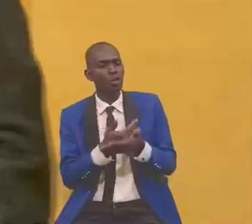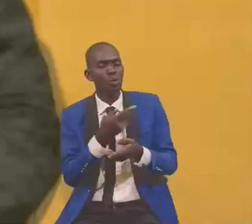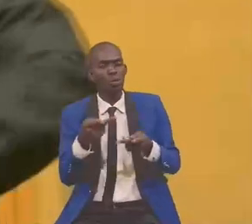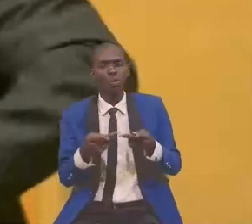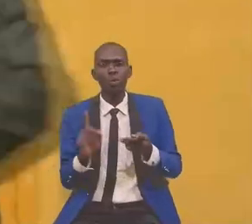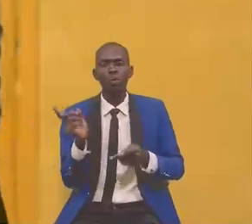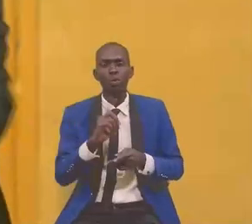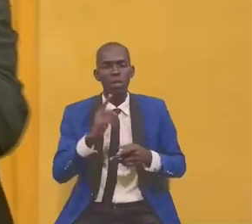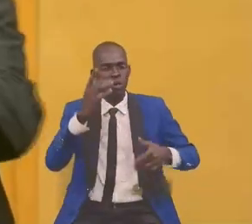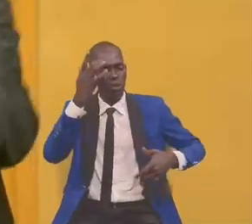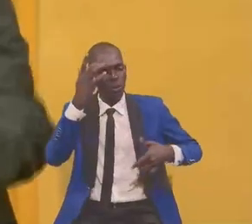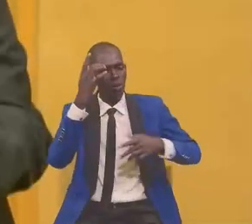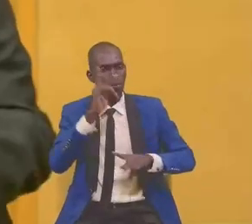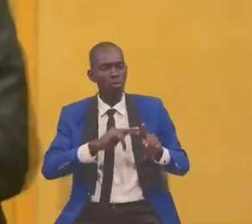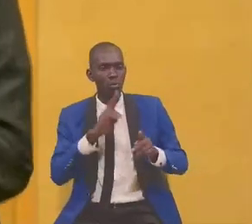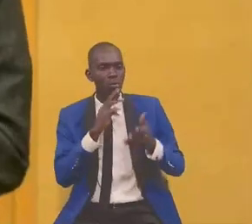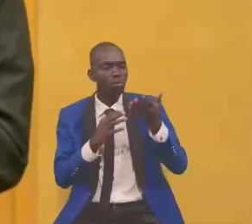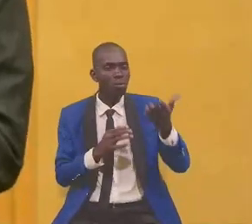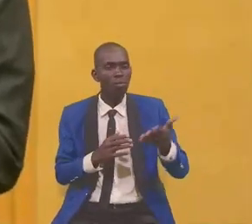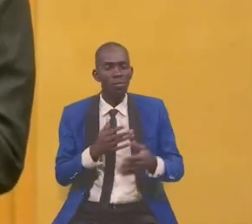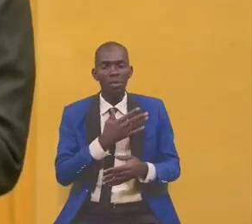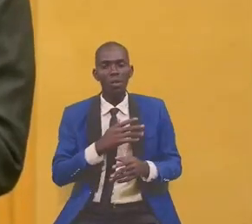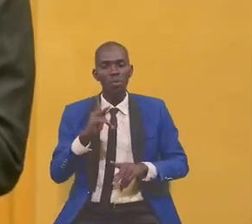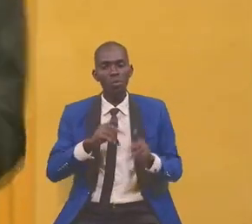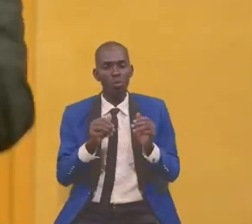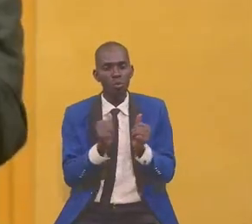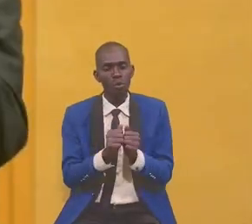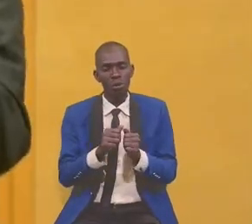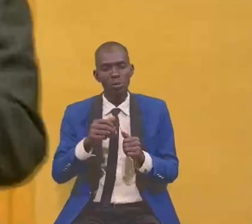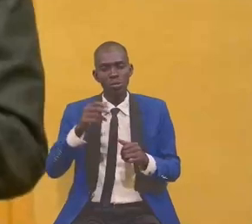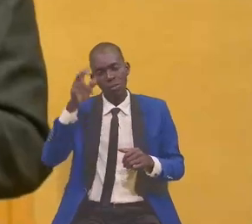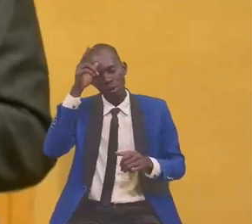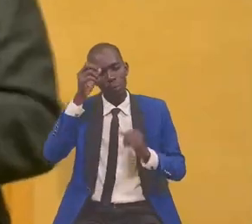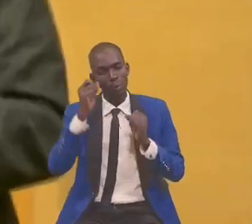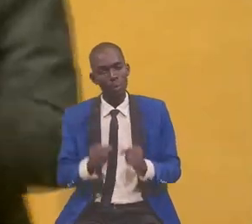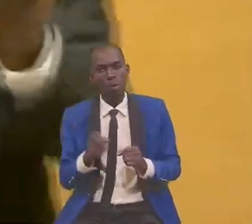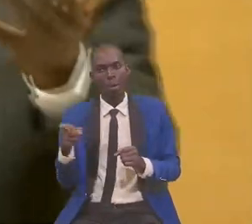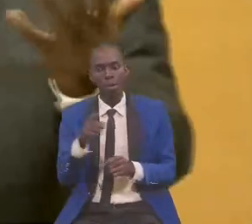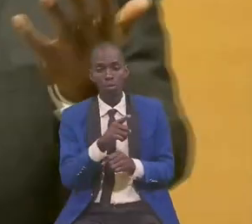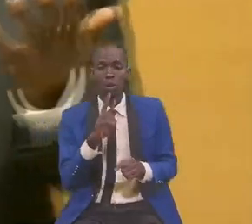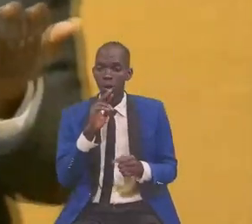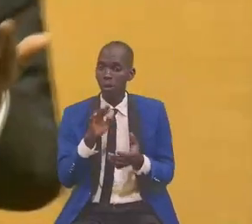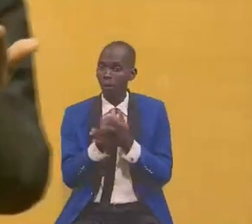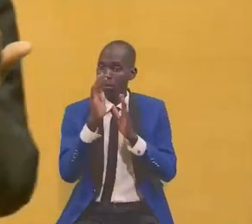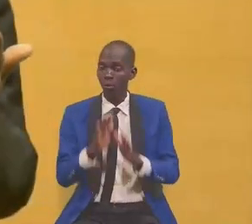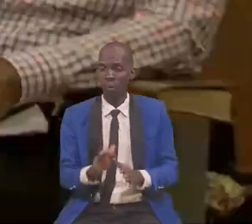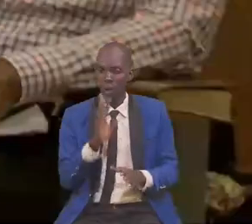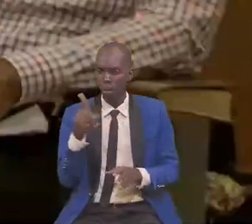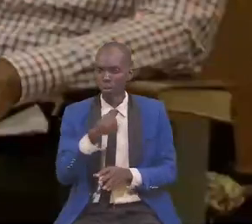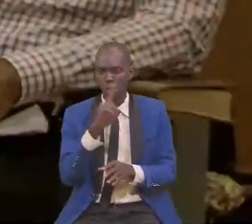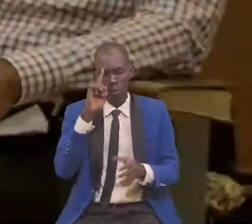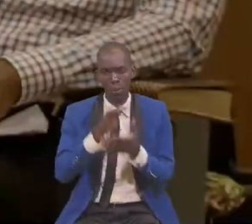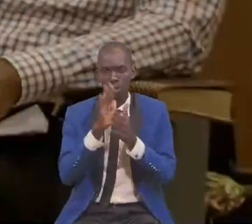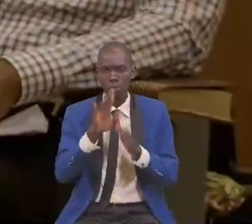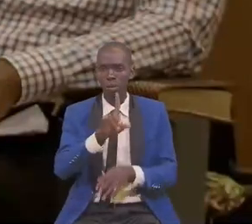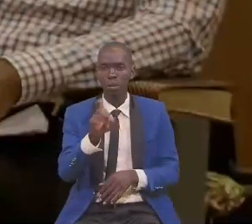et les démoniaques se trouvent, et vous êtes un croyant. Est-ce que je parle aux croyants? Est-ce qu'ils